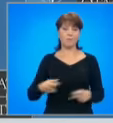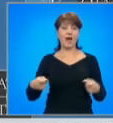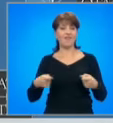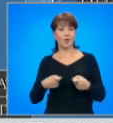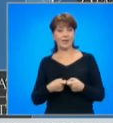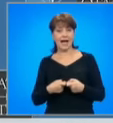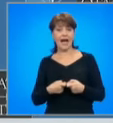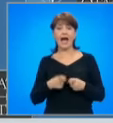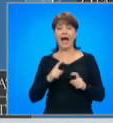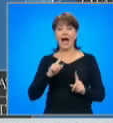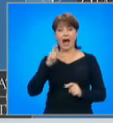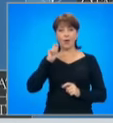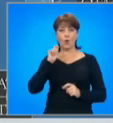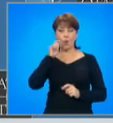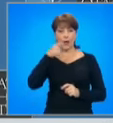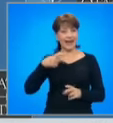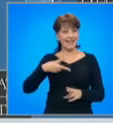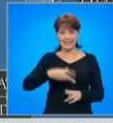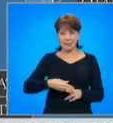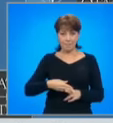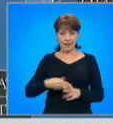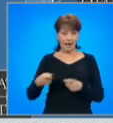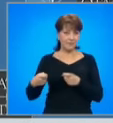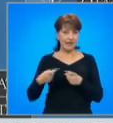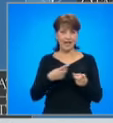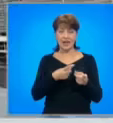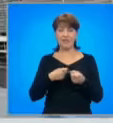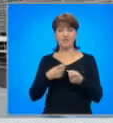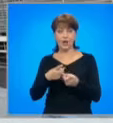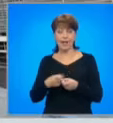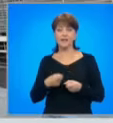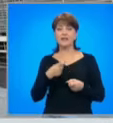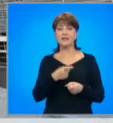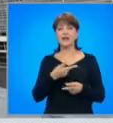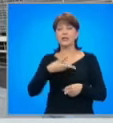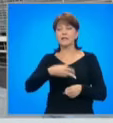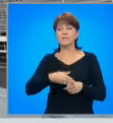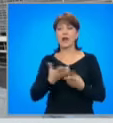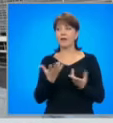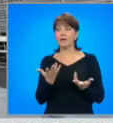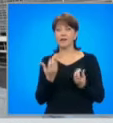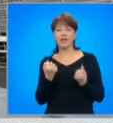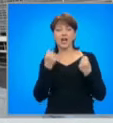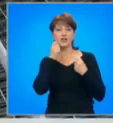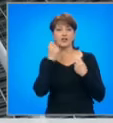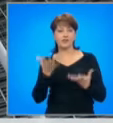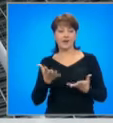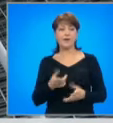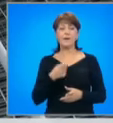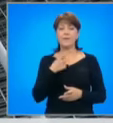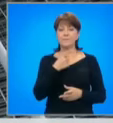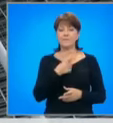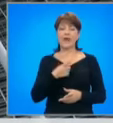има мир. Ако Украина спре да се сражава, ще спре да съществува. Страните членки на Европейския съюз категорично